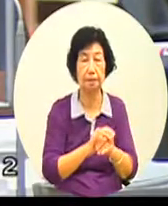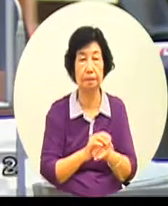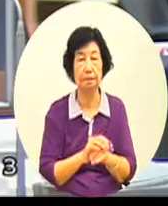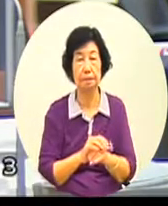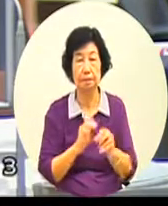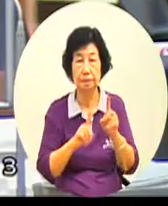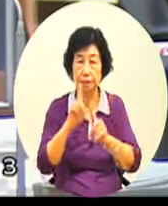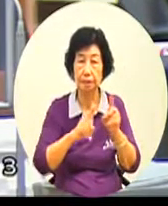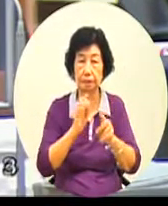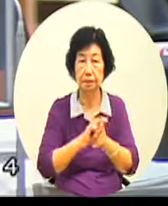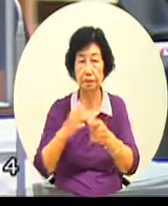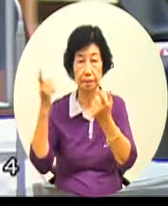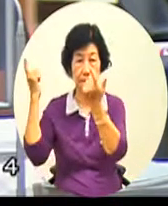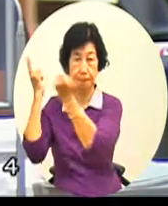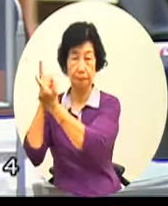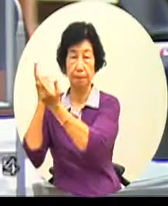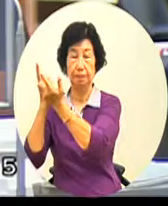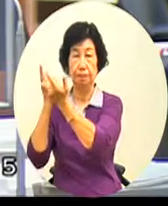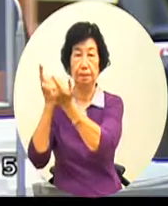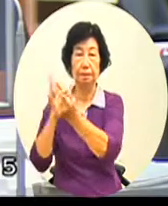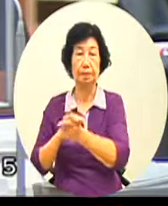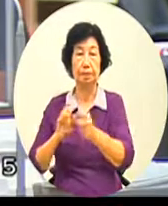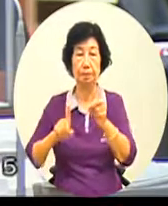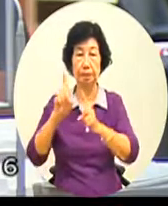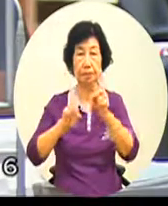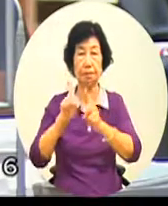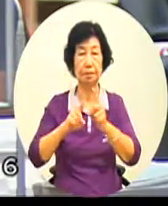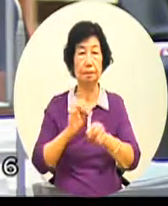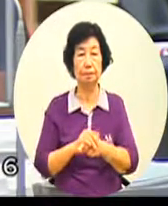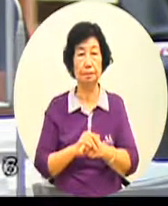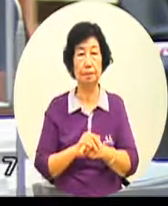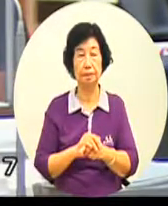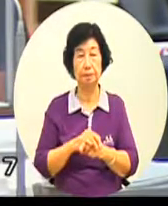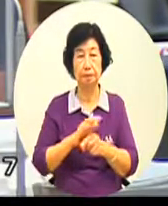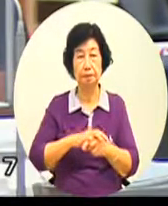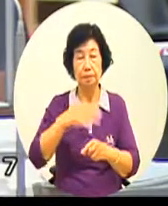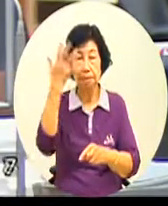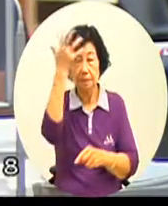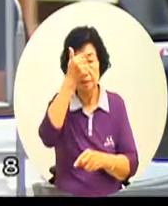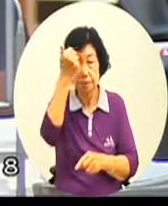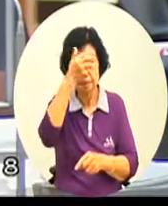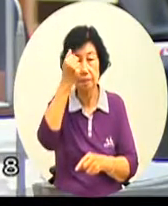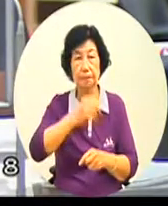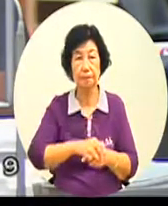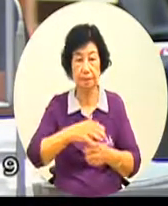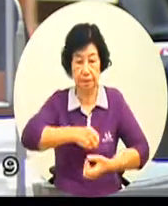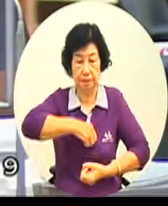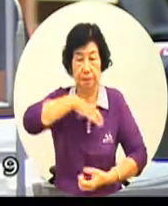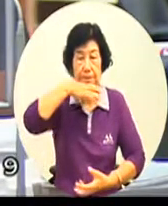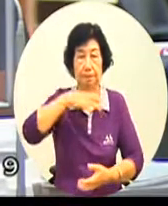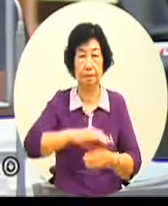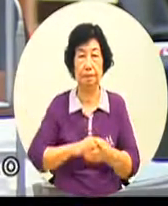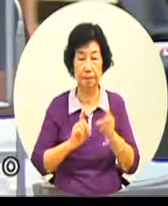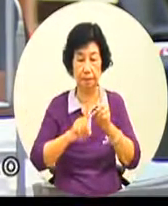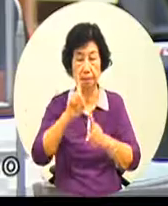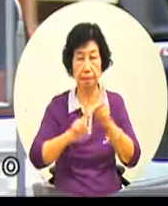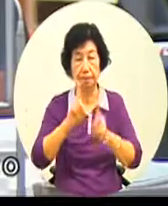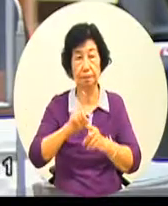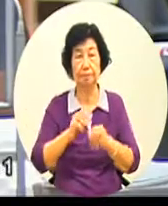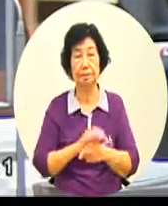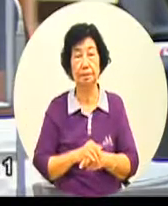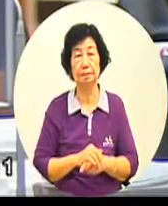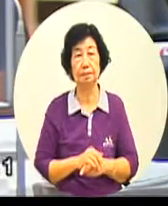台北市来做一番比较，哈，但是这个年长者啦，哈，就是比较长寿的一个比例啊，哈，反